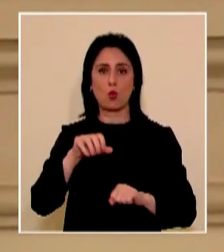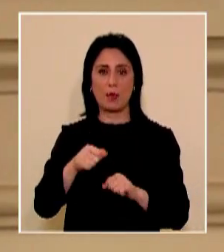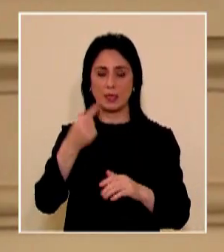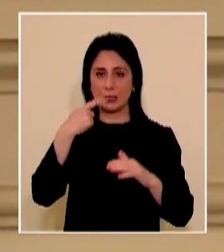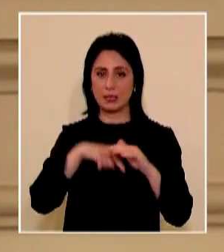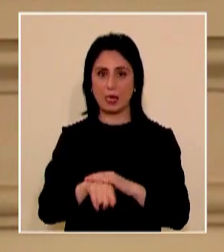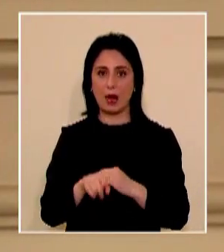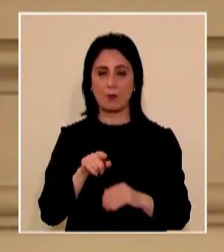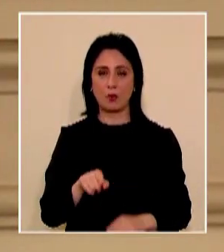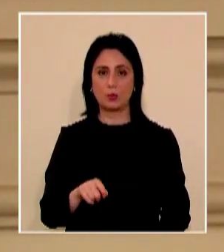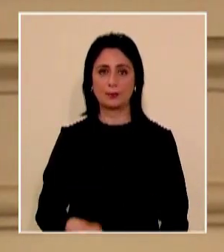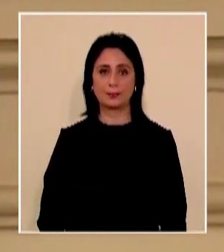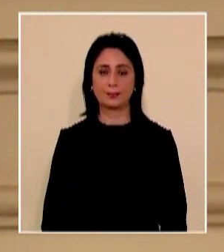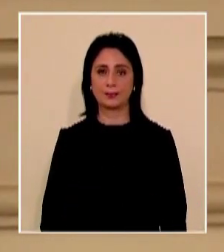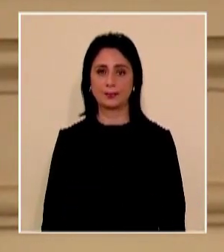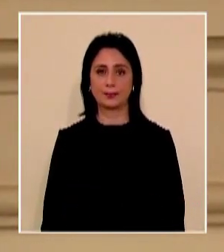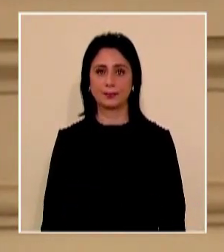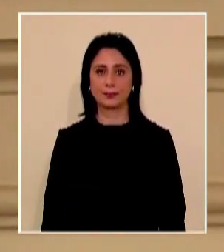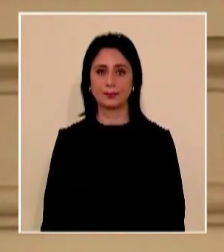w tym rejonie ma miejsce.